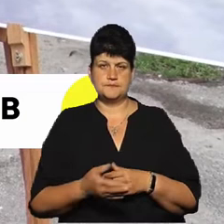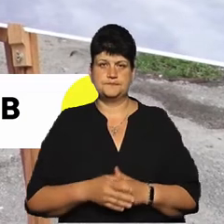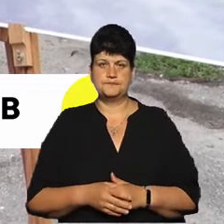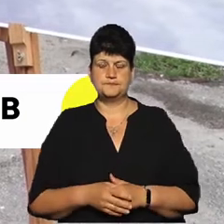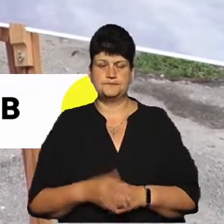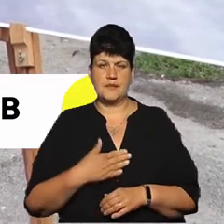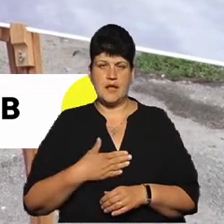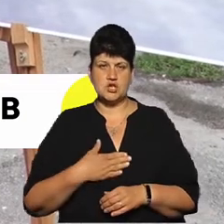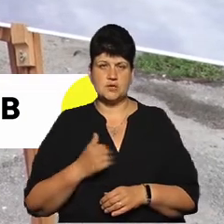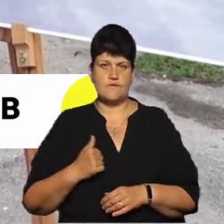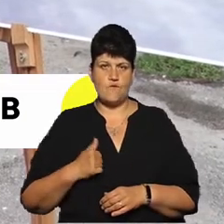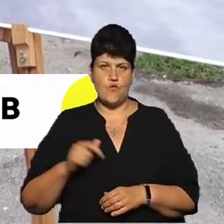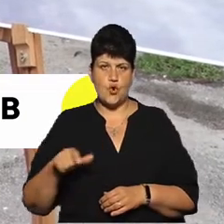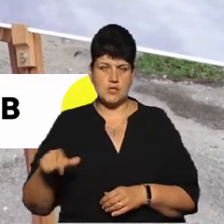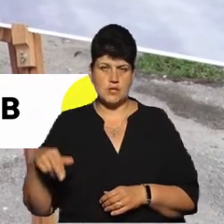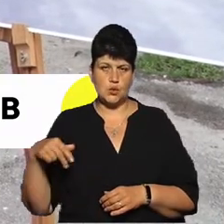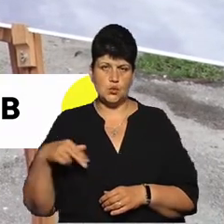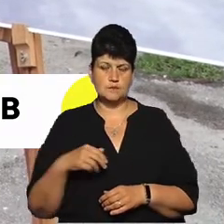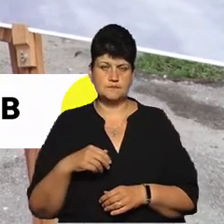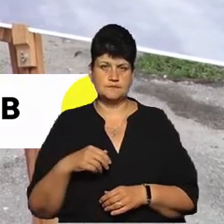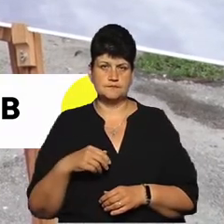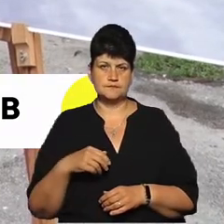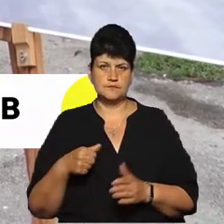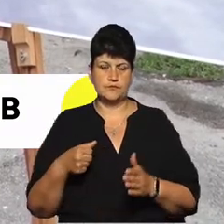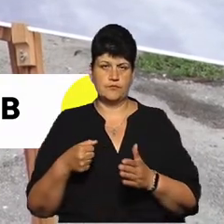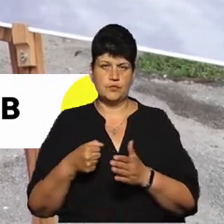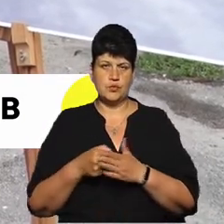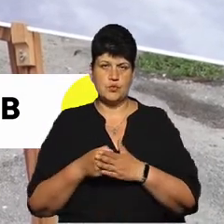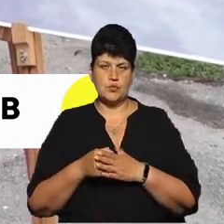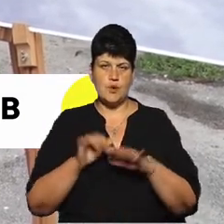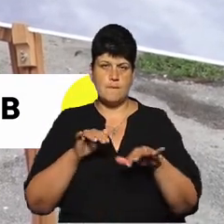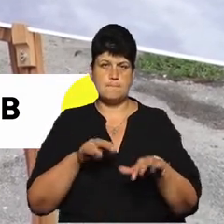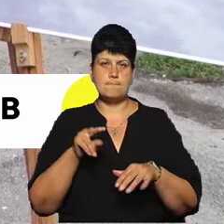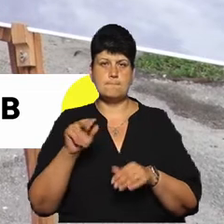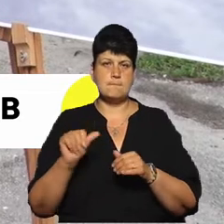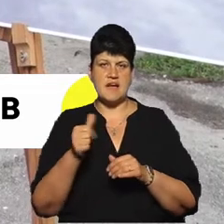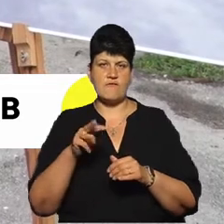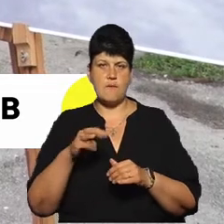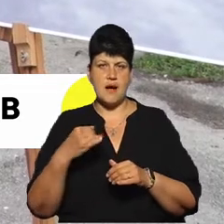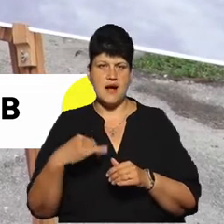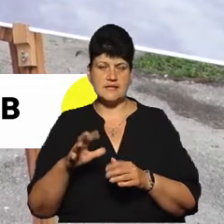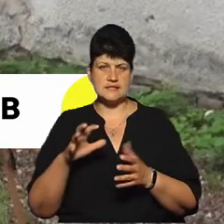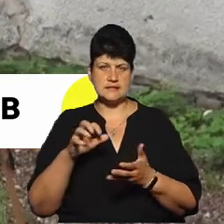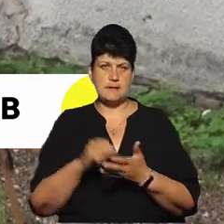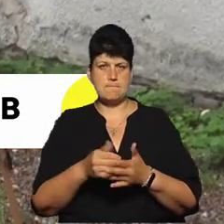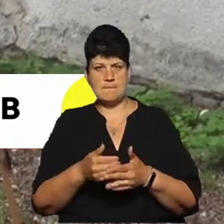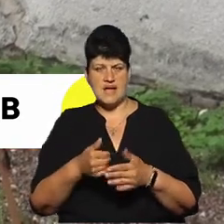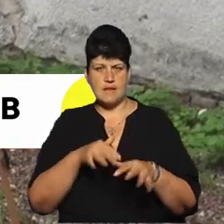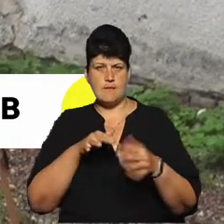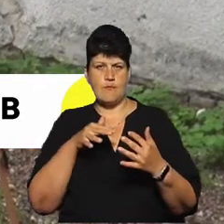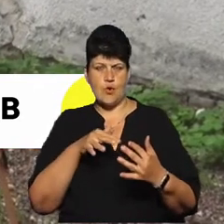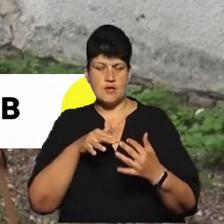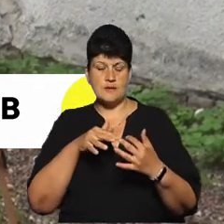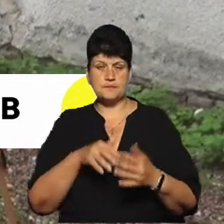область. Наші воїни йдуть до окупованого Первомайська напередодні бою. Картини